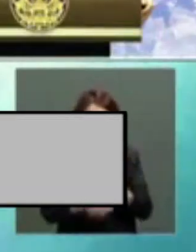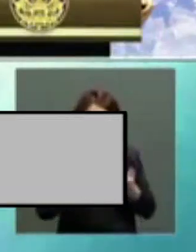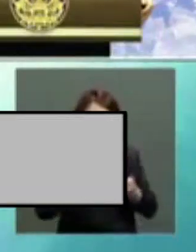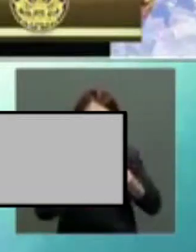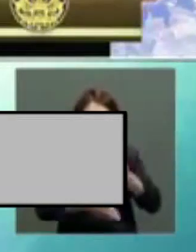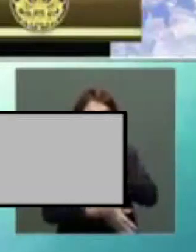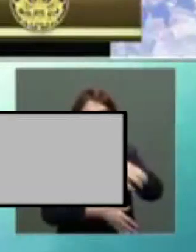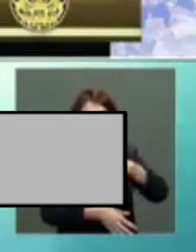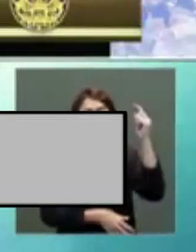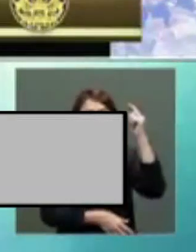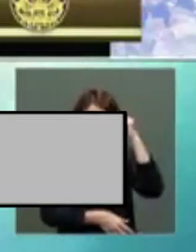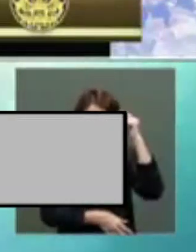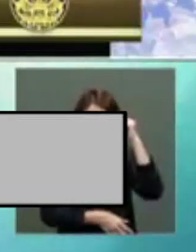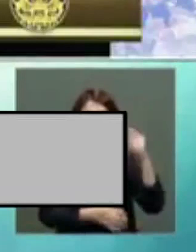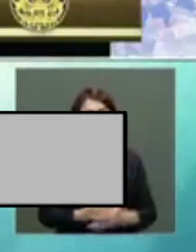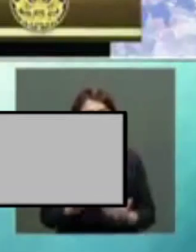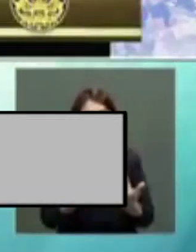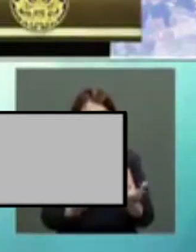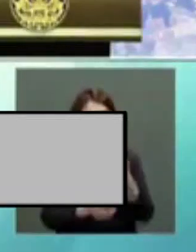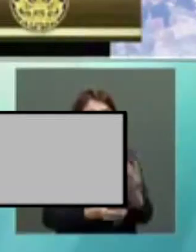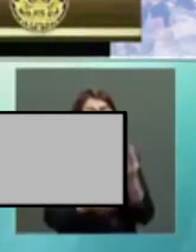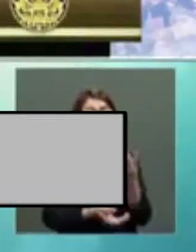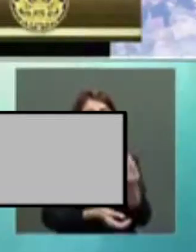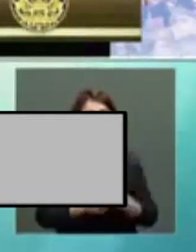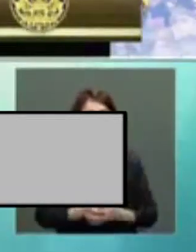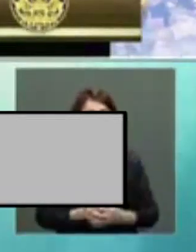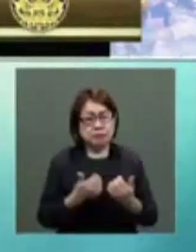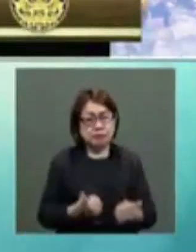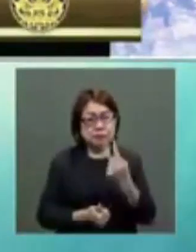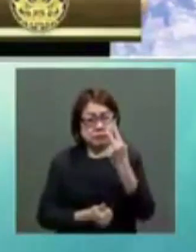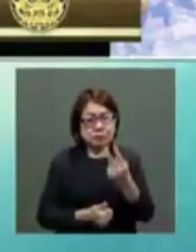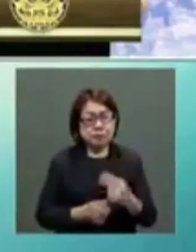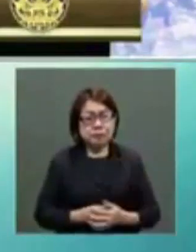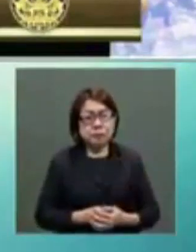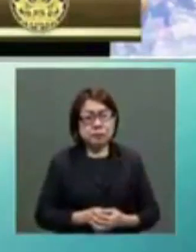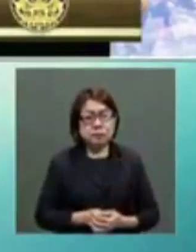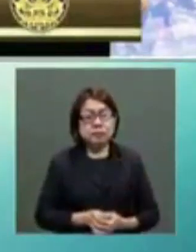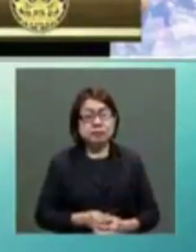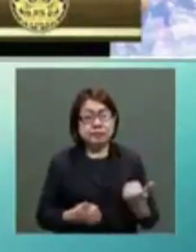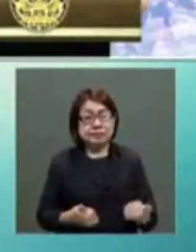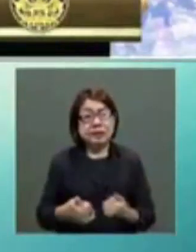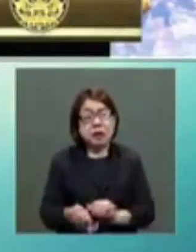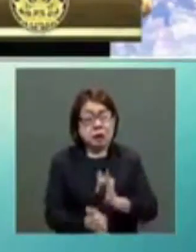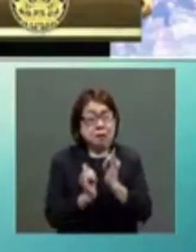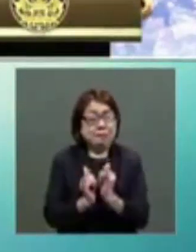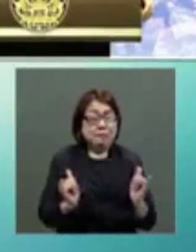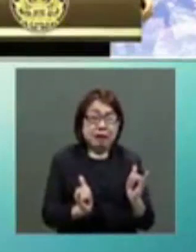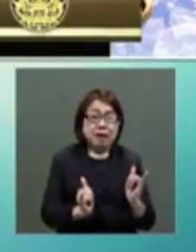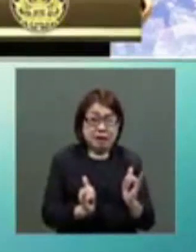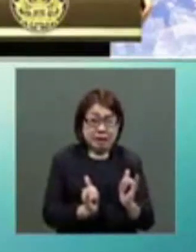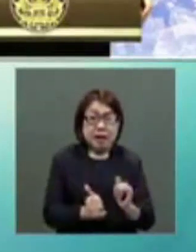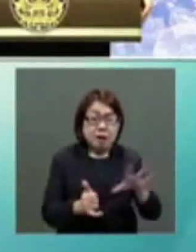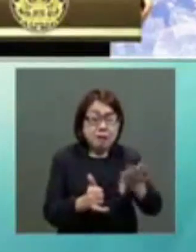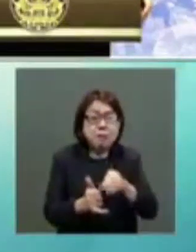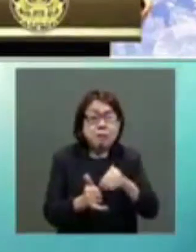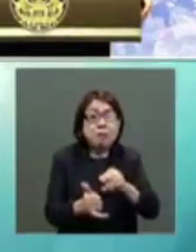ราบกันอยู่แล้วนะครับเดี๋ยวจะติดตามกันดูไปนะครับ ไปที่นักข่าวถามคุณหมอทวีสินว่าตัวเลขผู้ป่วย